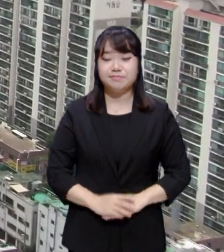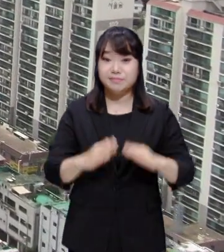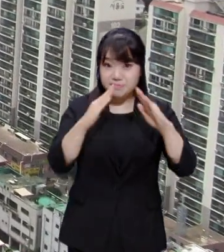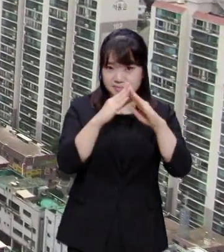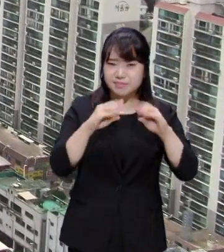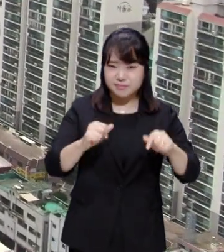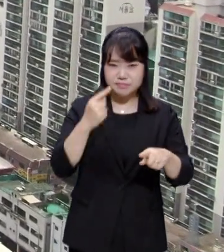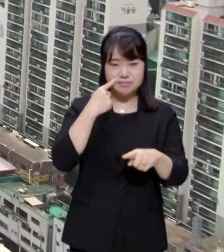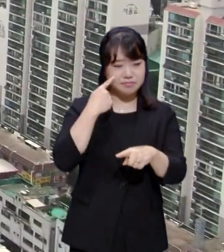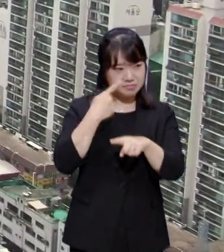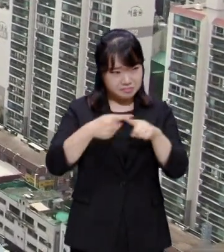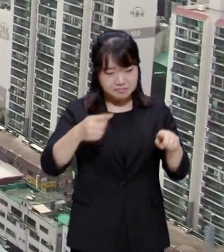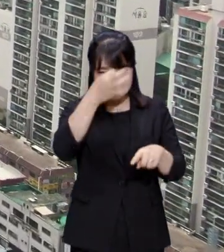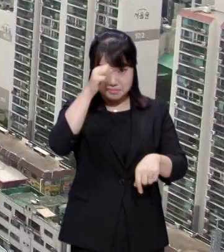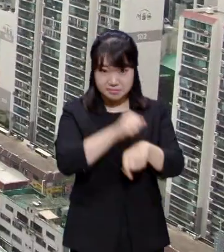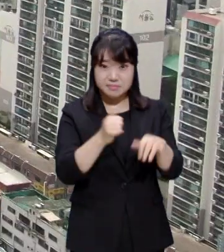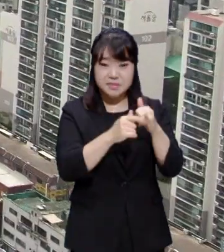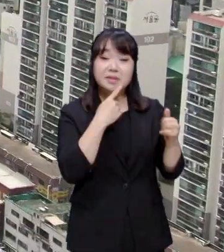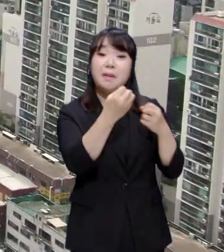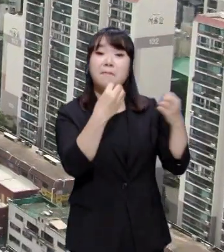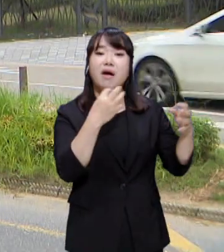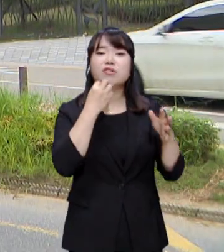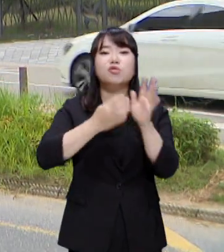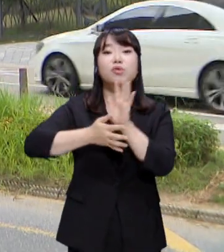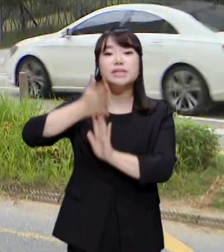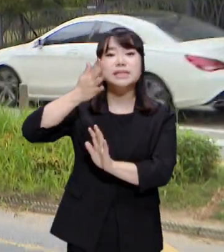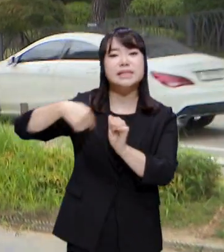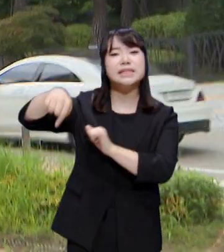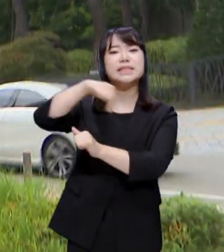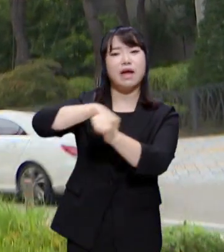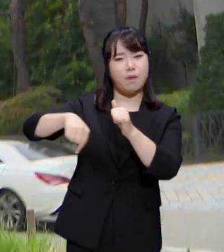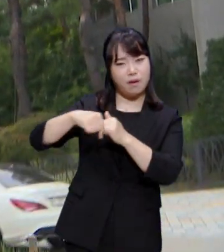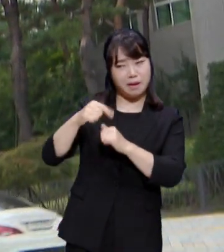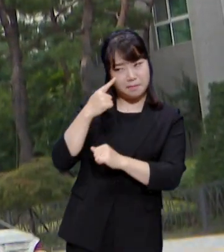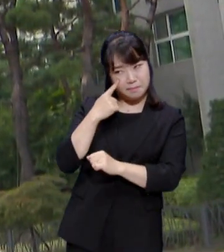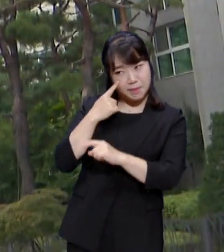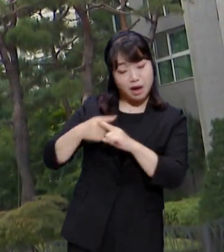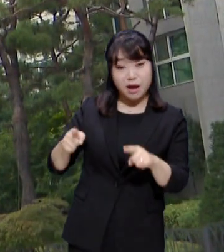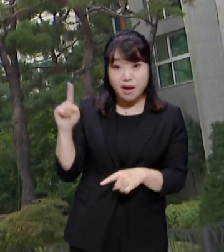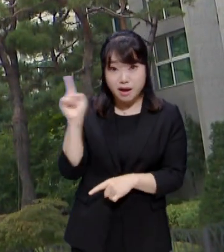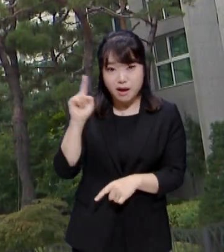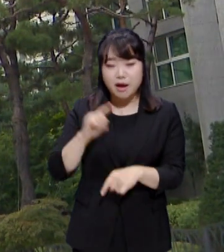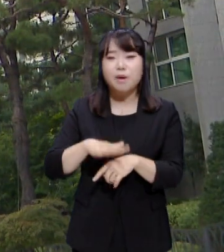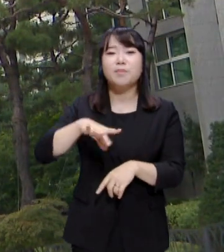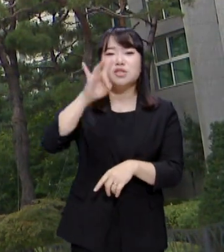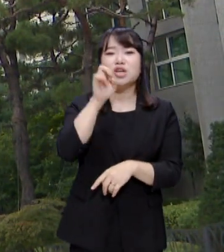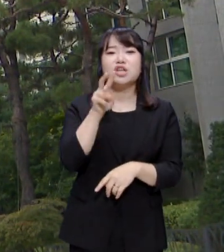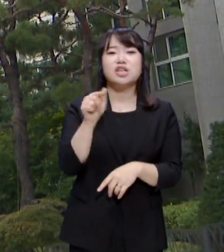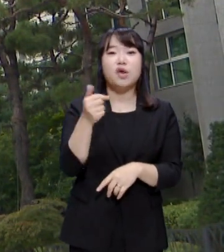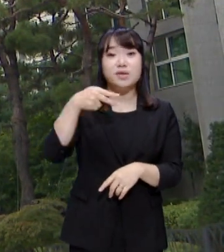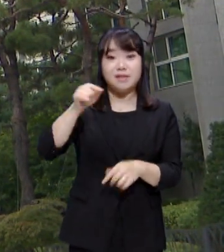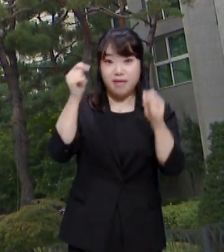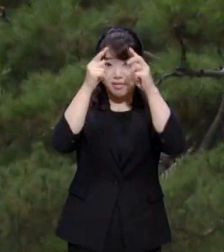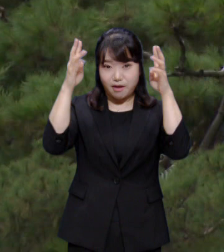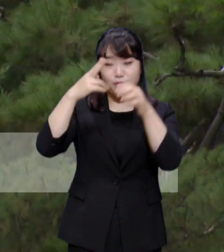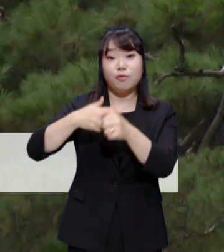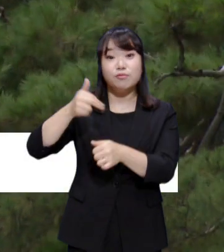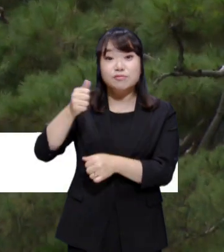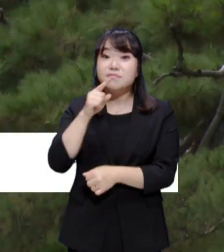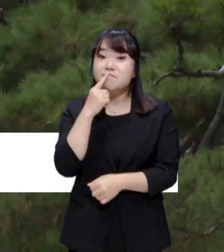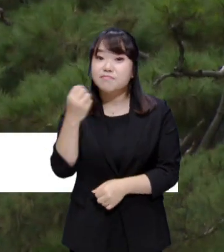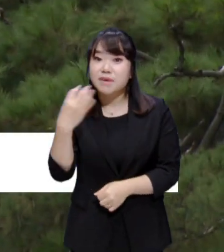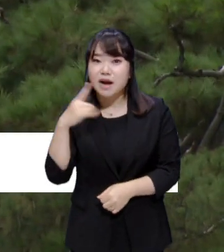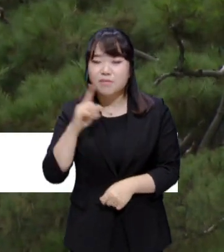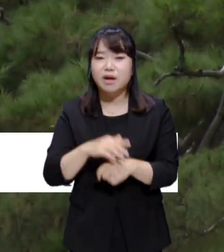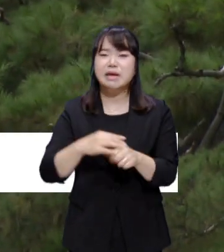부동산 전문가들은 올 하반기 서울의 부동산 시장을 어떻게 내다볼까? 먼저 연세대 한문도 교수는 금리와